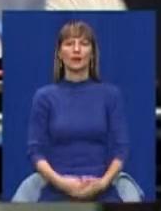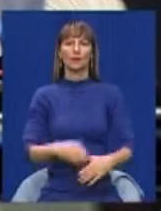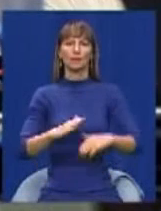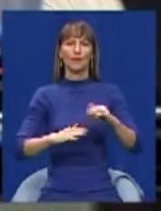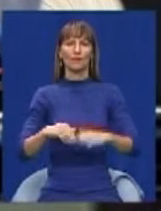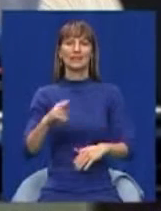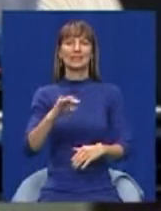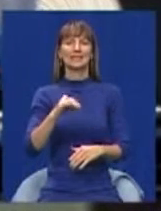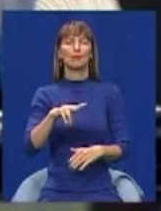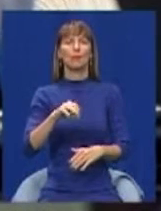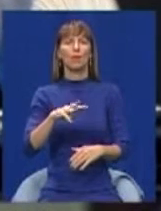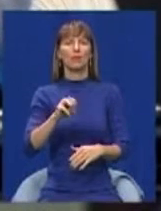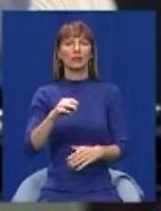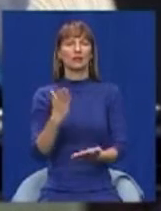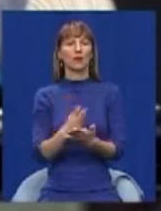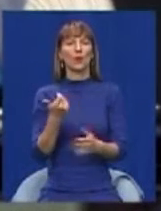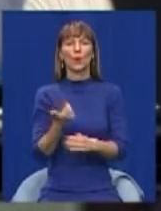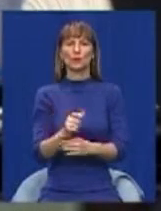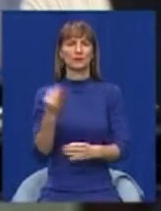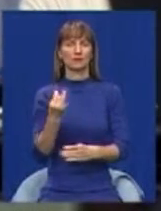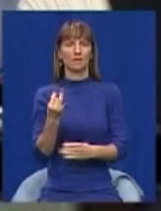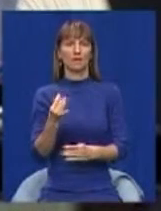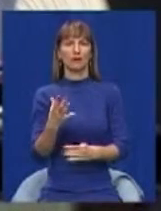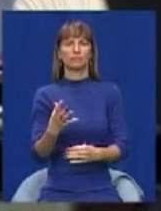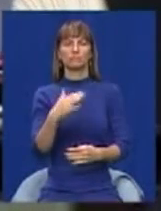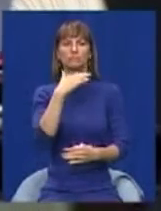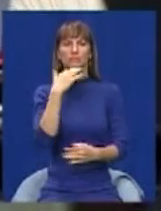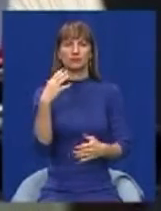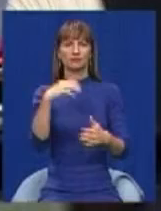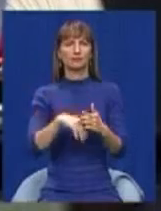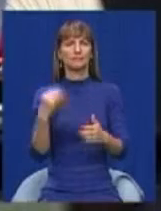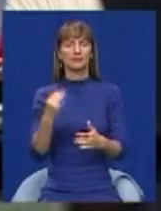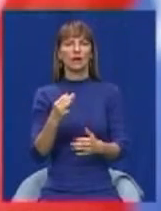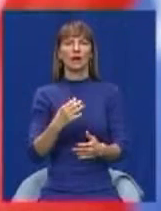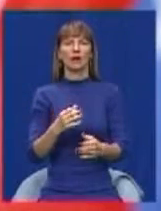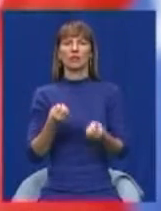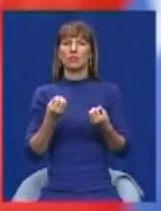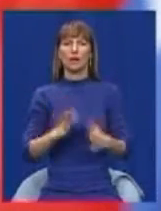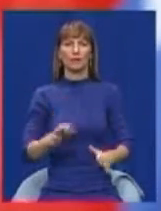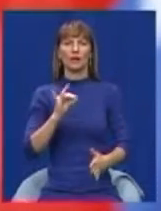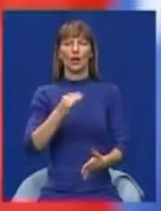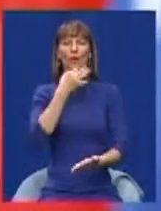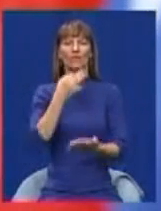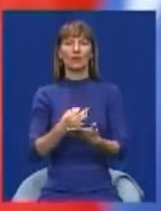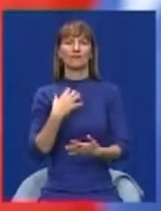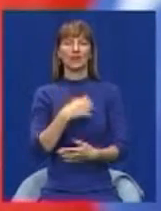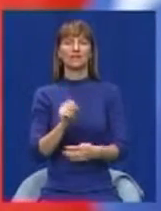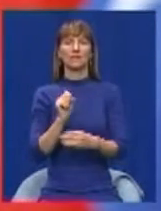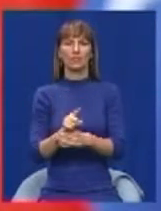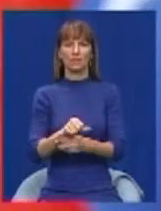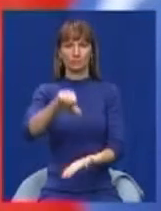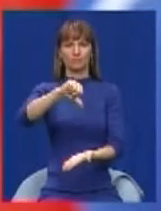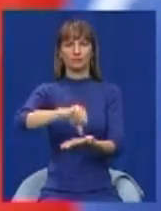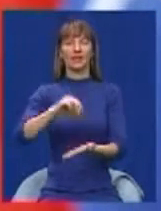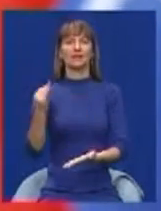Професія дипломата є досить цікавою та насиченою і одночасно непростою та відповідальною. Основне її завдання –